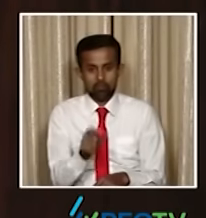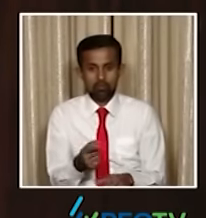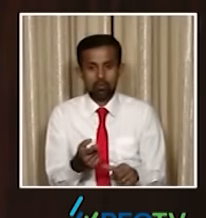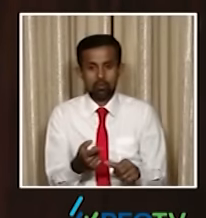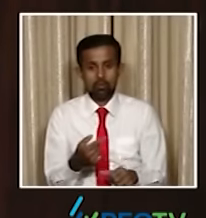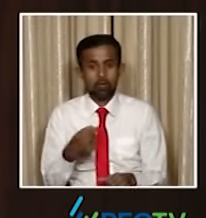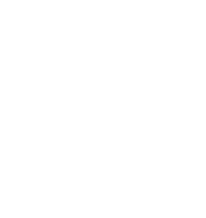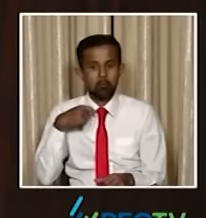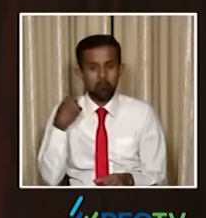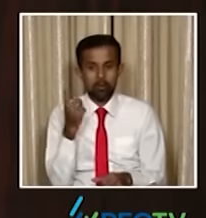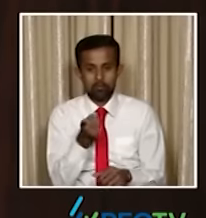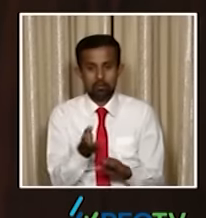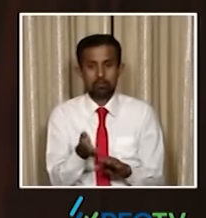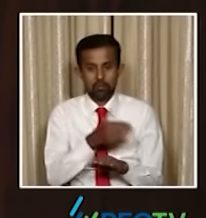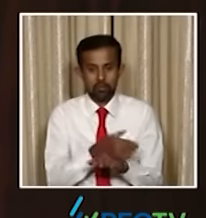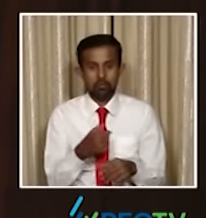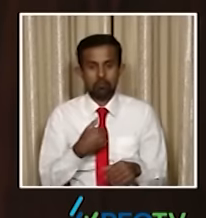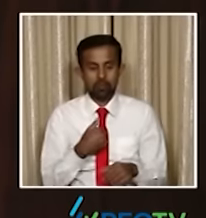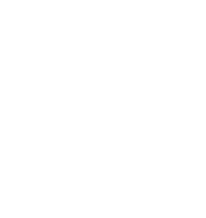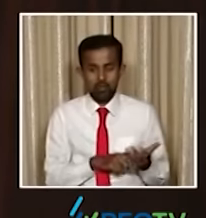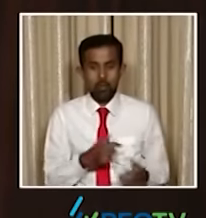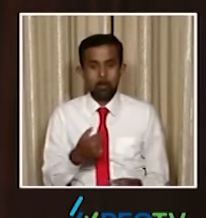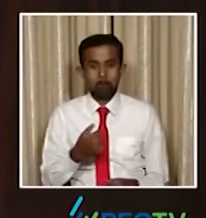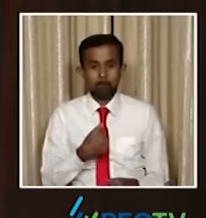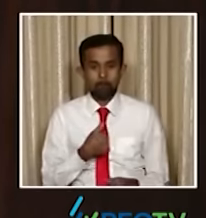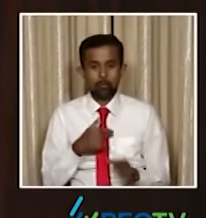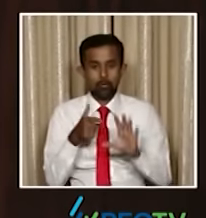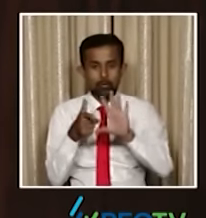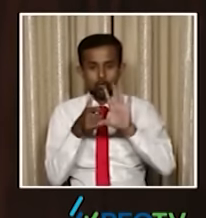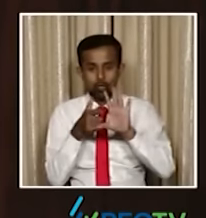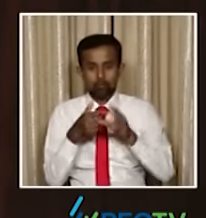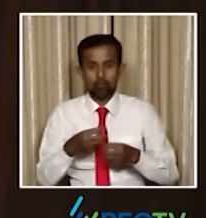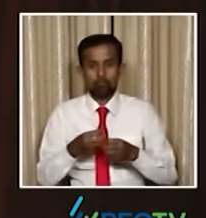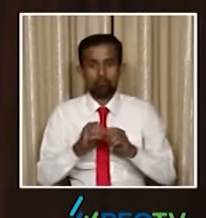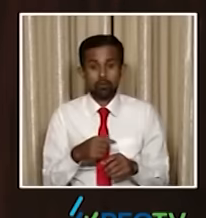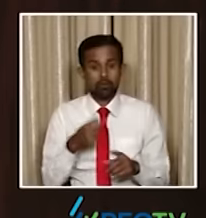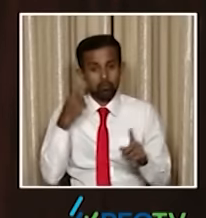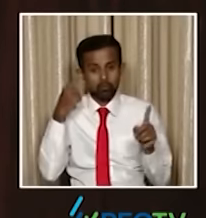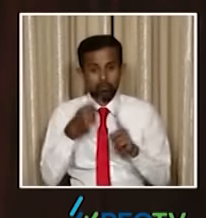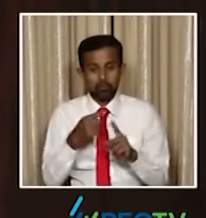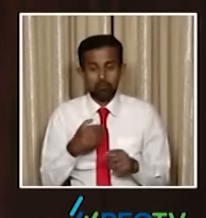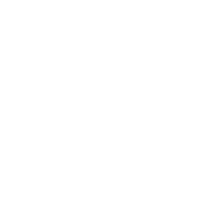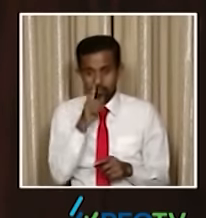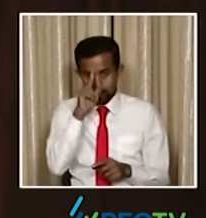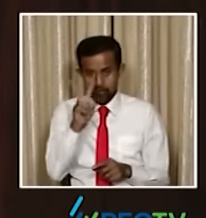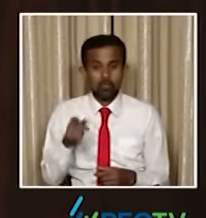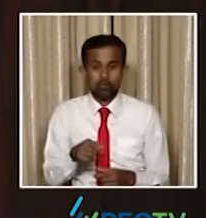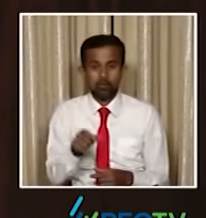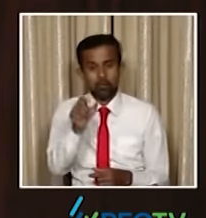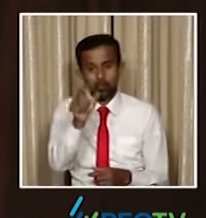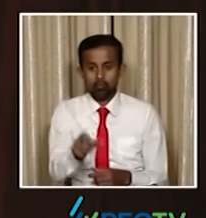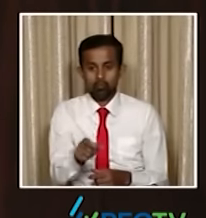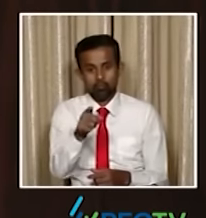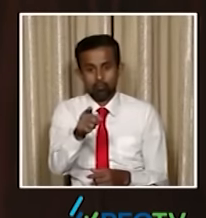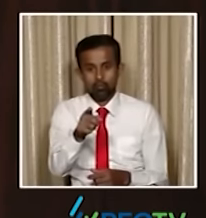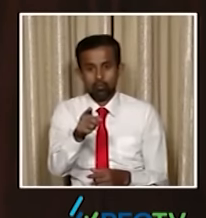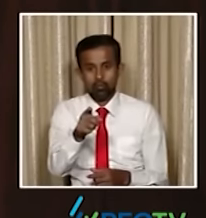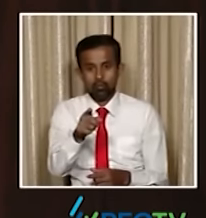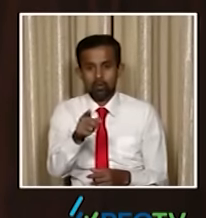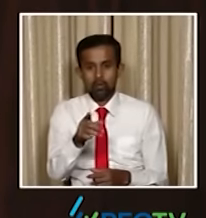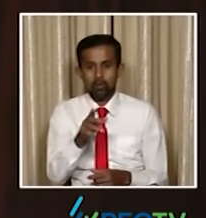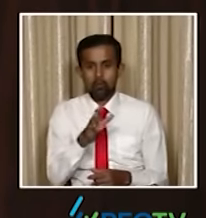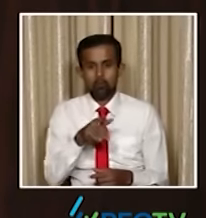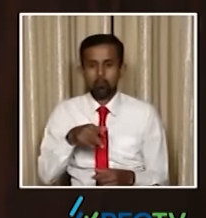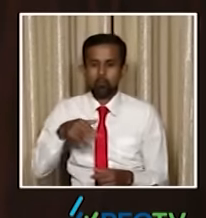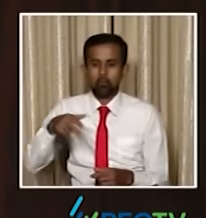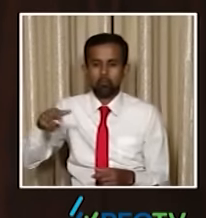මරණ දඬුවම් දුන්නත් ඊට කලින්. ඒ හින්දා මටත් අවස්ථාවක් දෙන්න වීඩියෝ එක මුදා හැරියා කියන කාරණේ මත මුල් කරගෙන මට සති දෙකක සභාතන වේ. ඔබතුමා නිකන් නිකරුණේ ගමන්